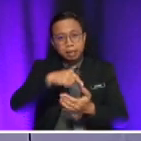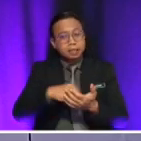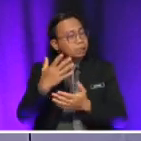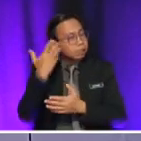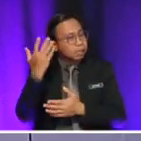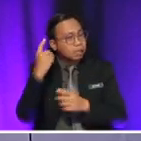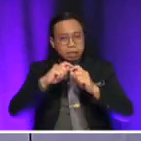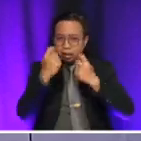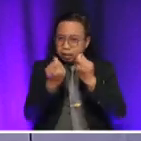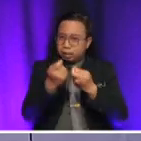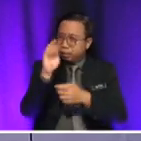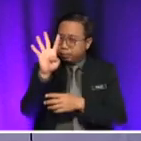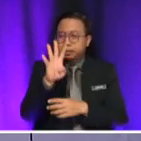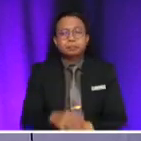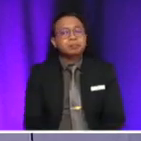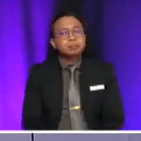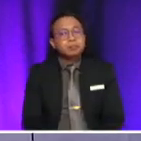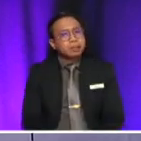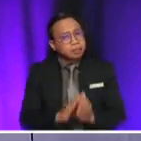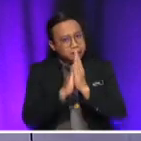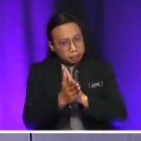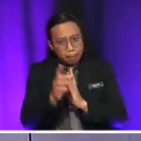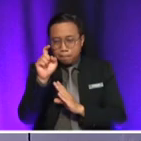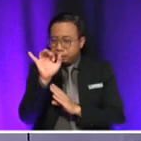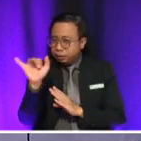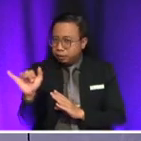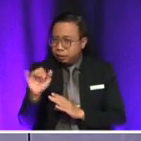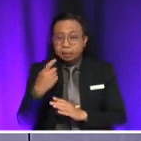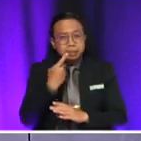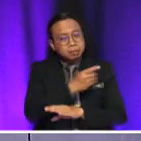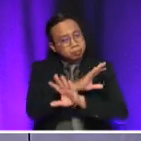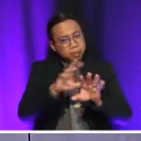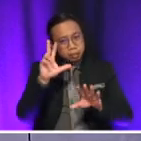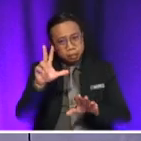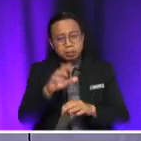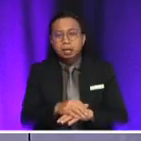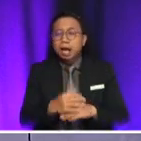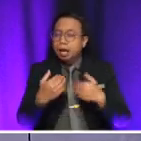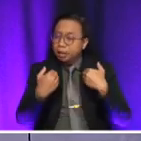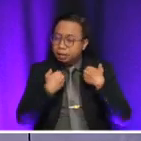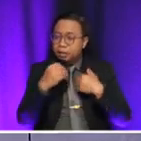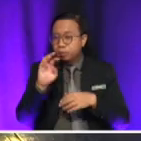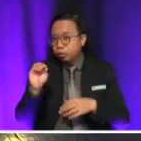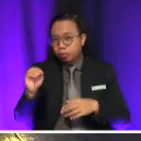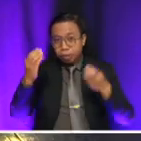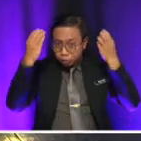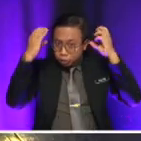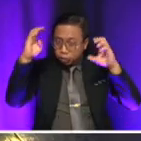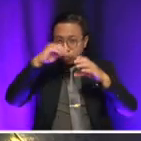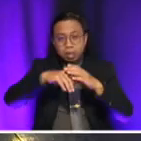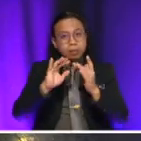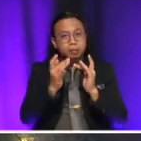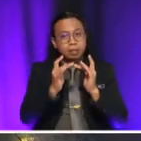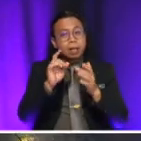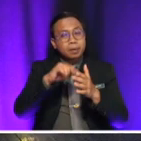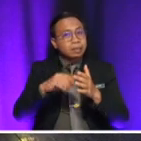tingkatan 4 jadi pastinya kita tidak bertiga saja ditemani oleh murid-muri dalam tarian sekare ini apakah